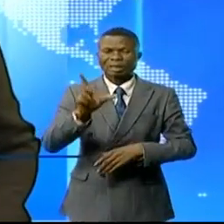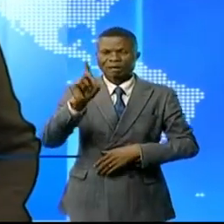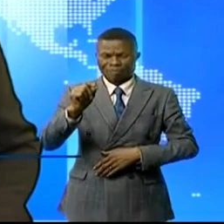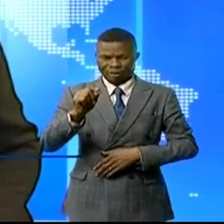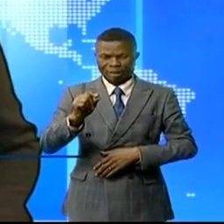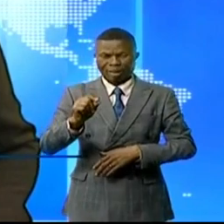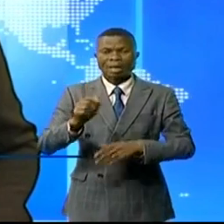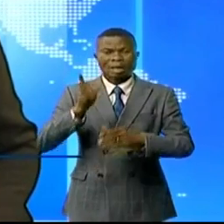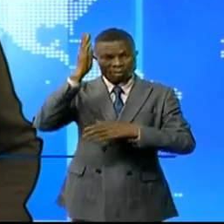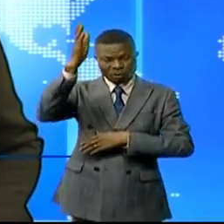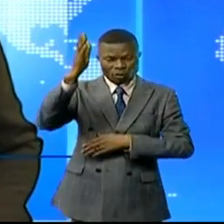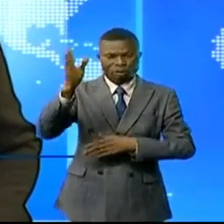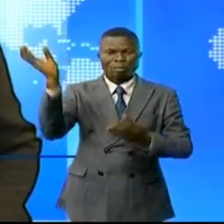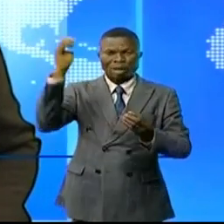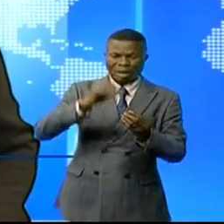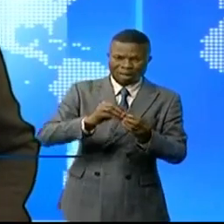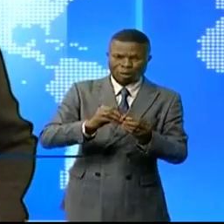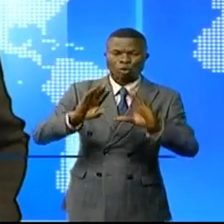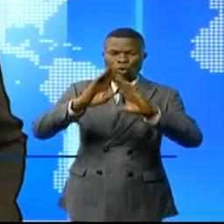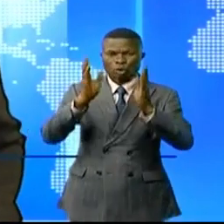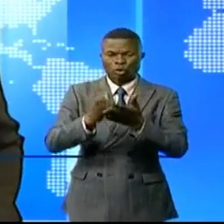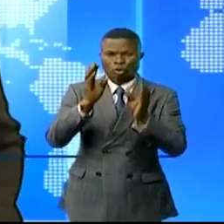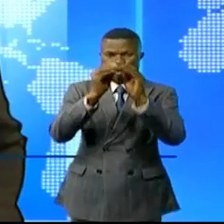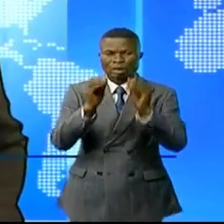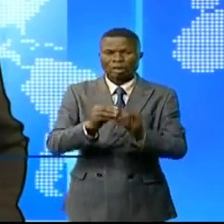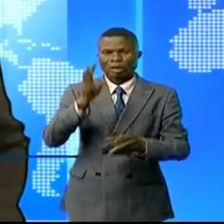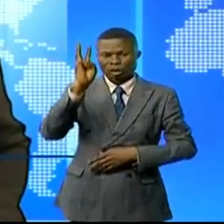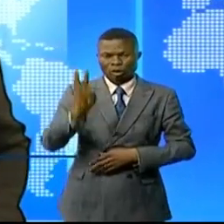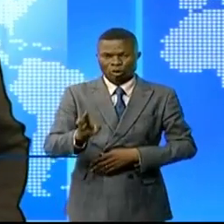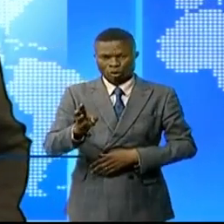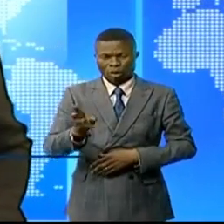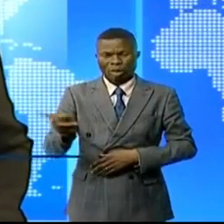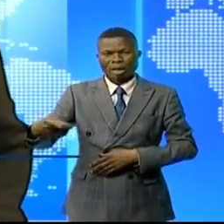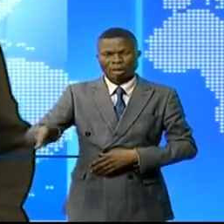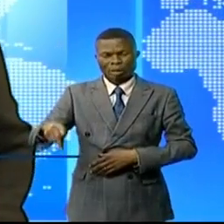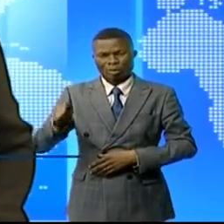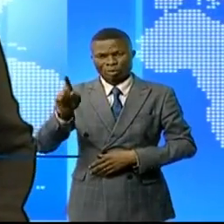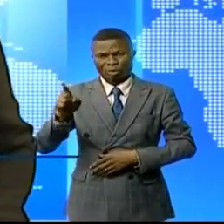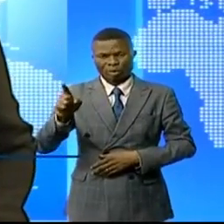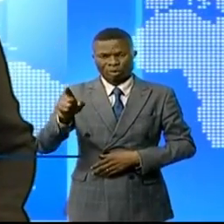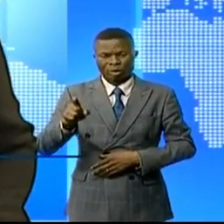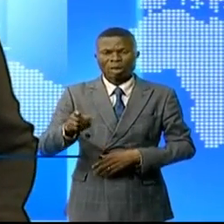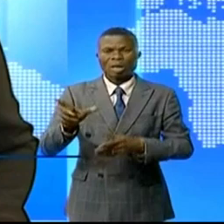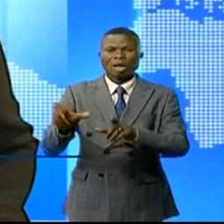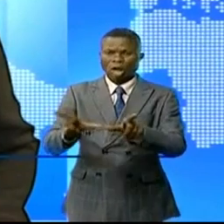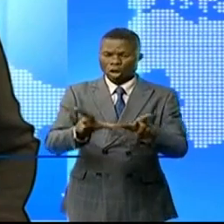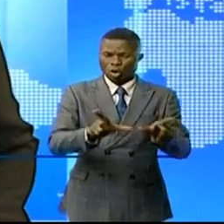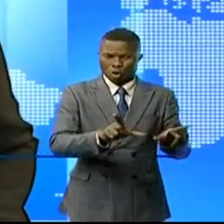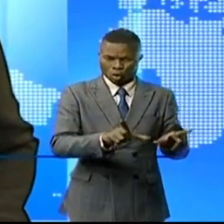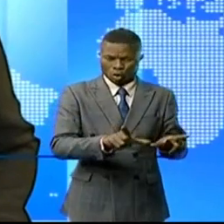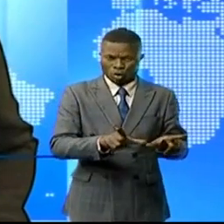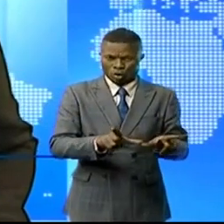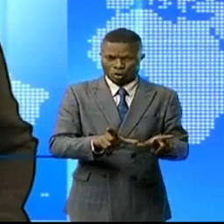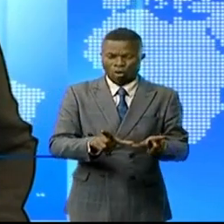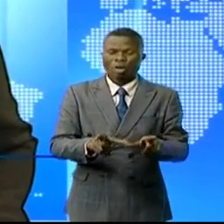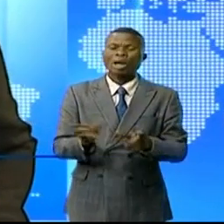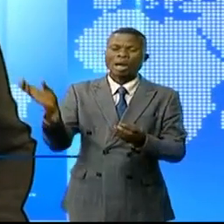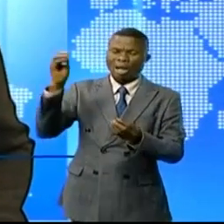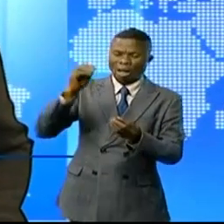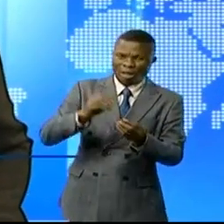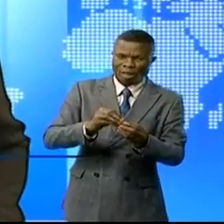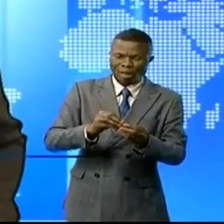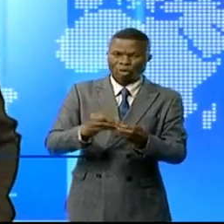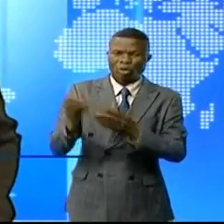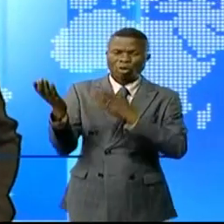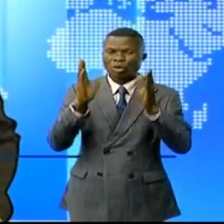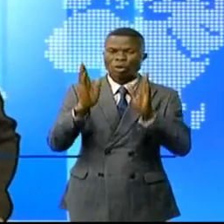à Kibati dans le territoire de Nyiragongo. Ce don est de la province sœur du Lualaba qui va être complété par un marché